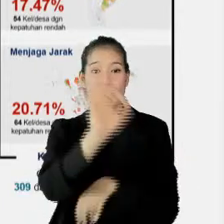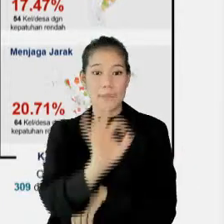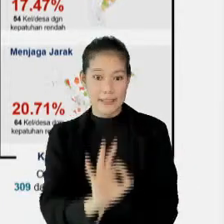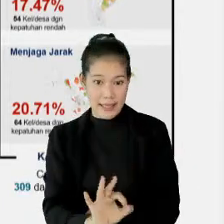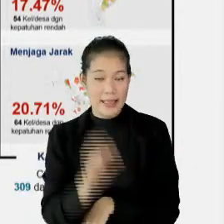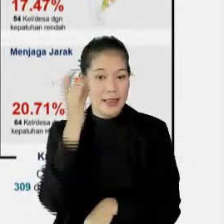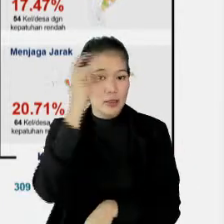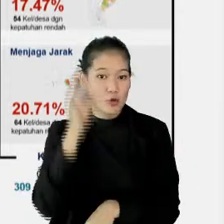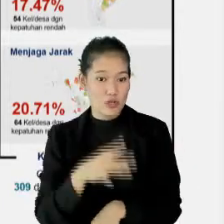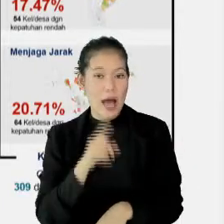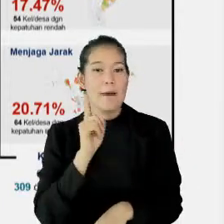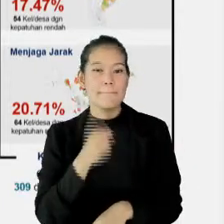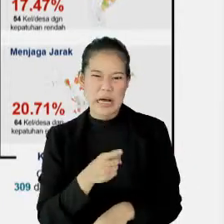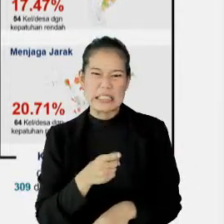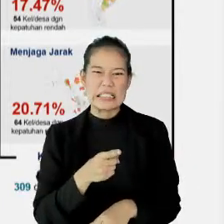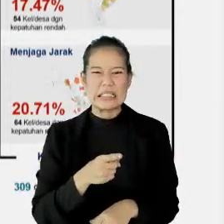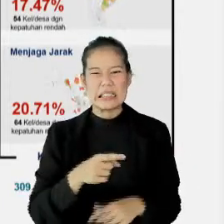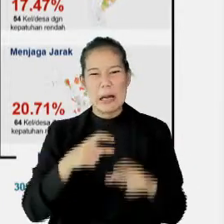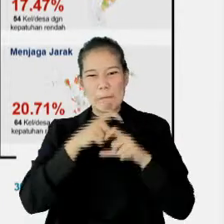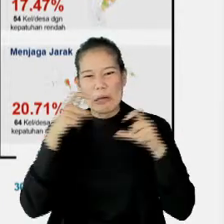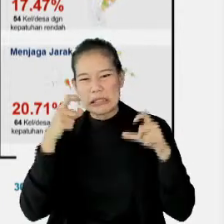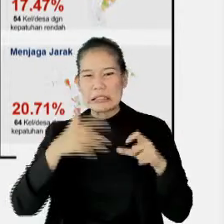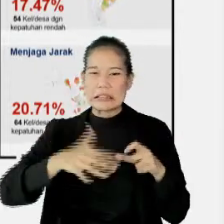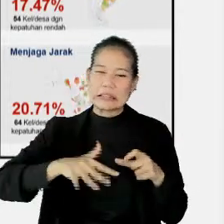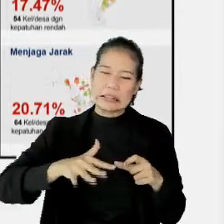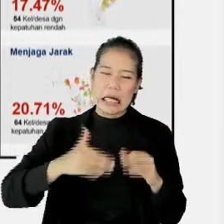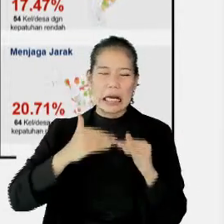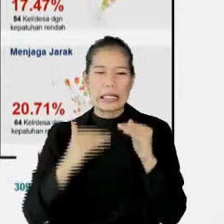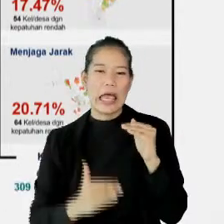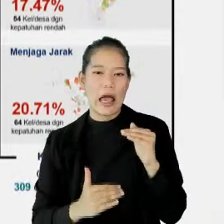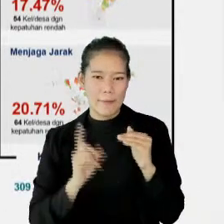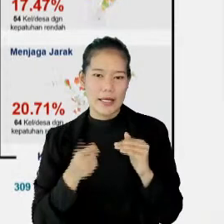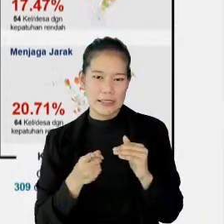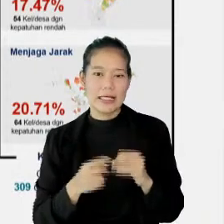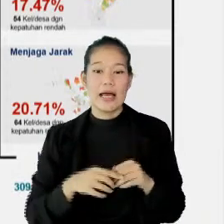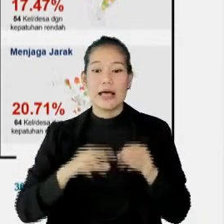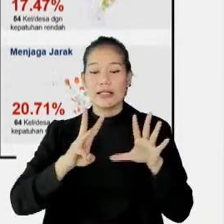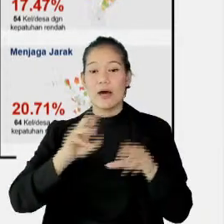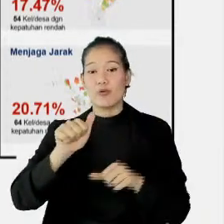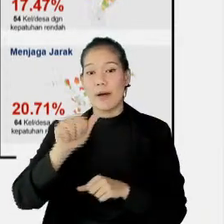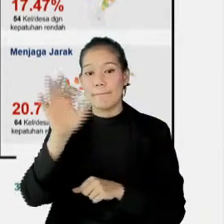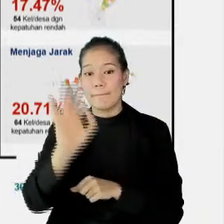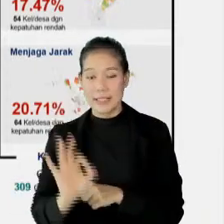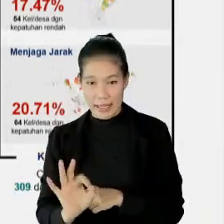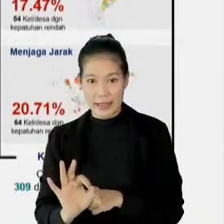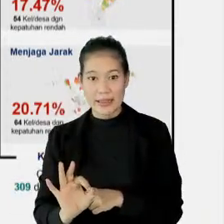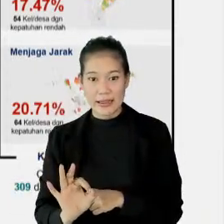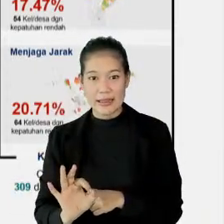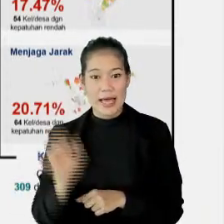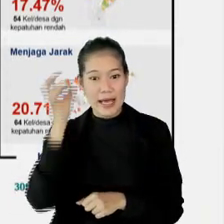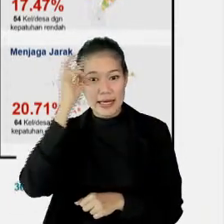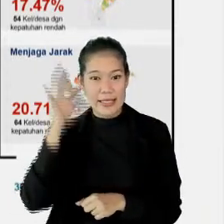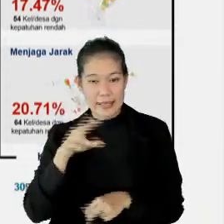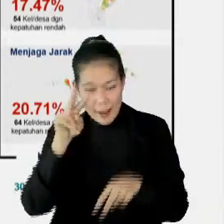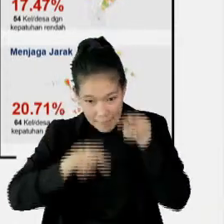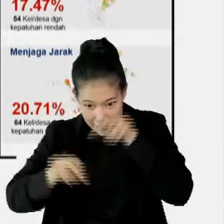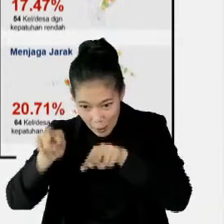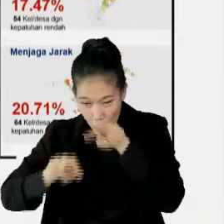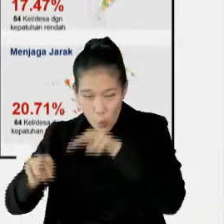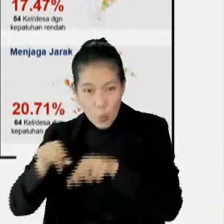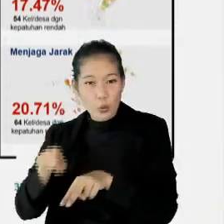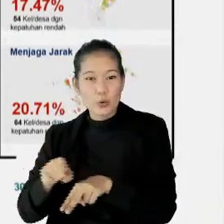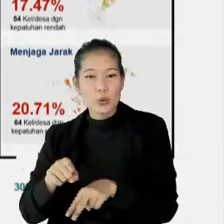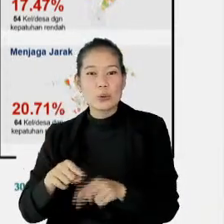36,85% kelurahan desa di sana masih memiliki kepatuhan menggunakan masker yang rendah. 36% kelurahan dan desa yang ada di sana, yang dipantau ya,